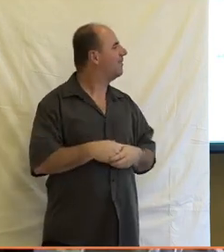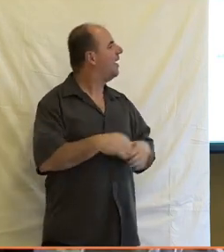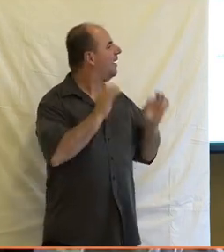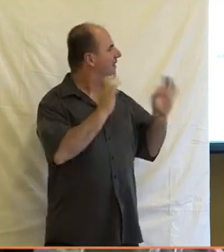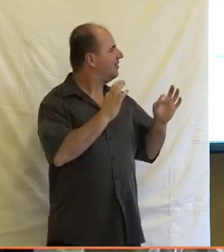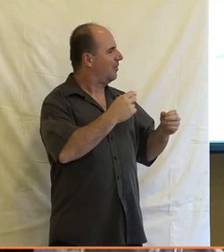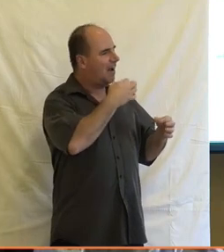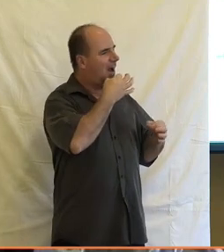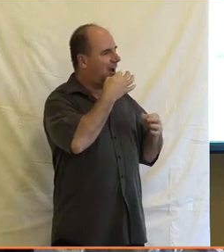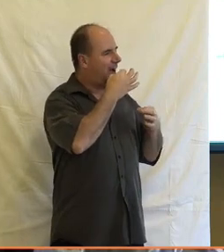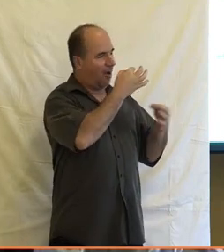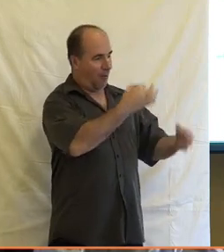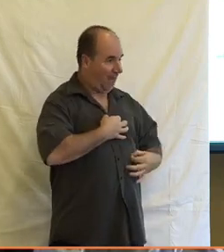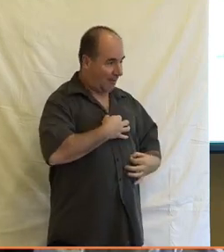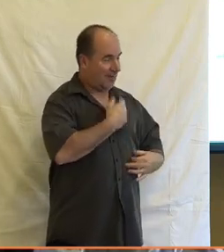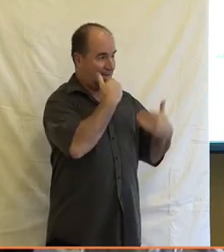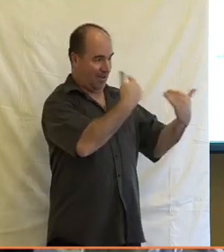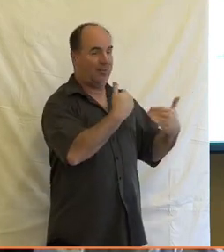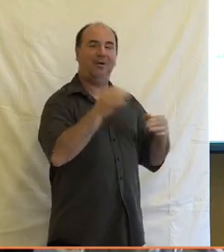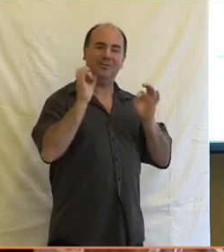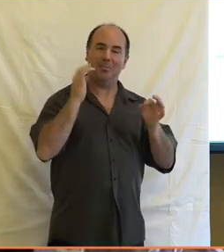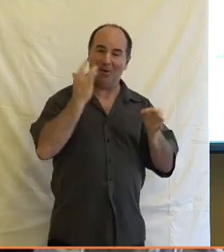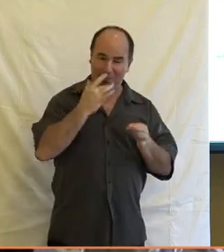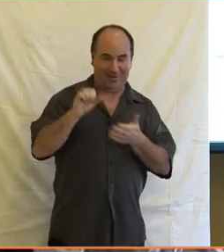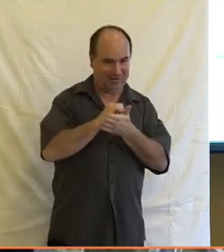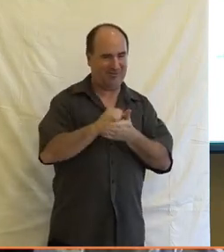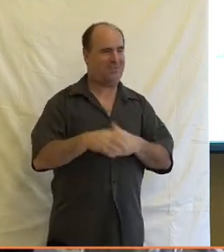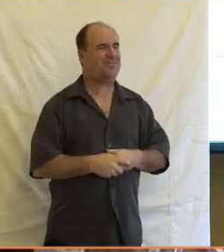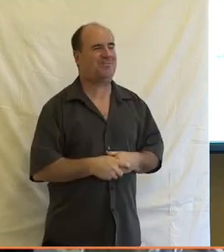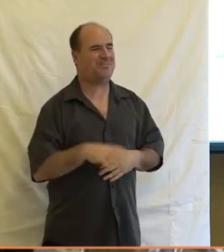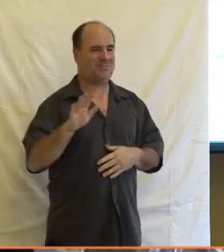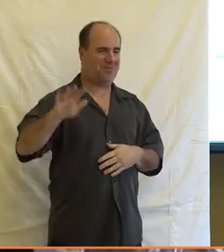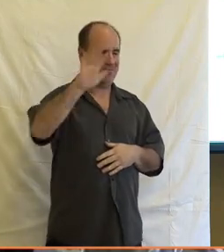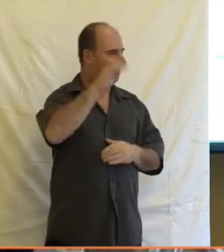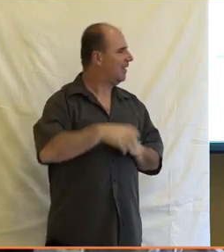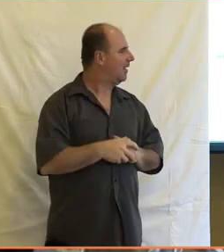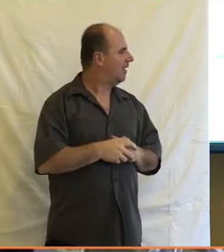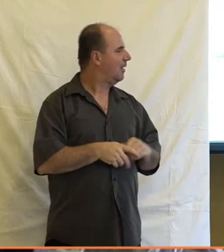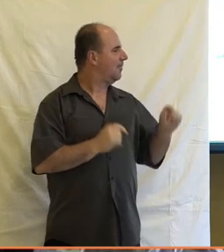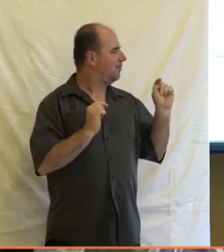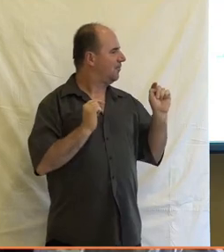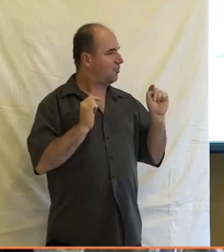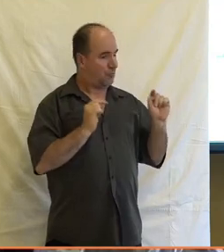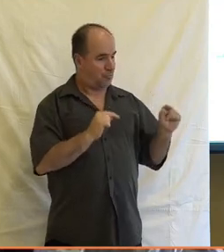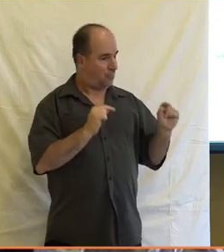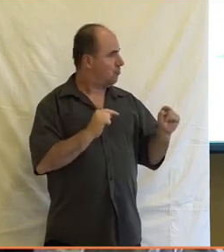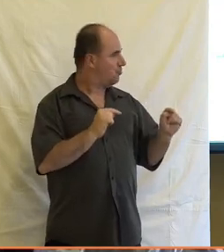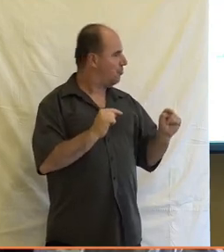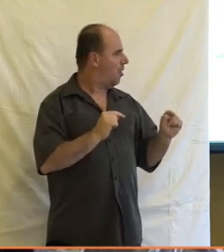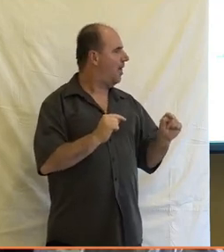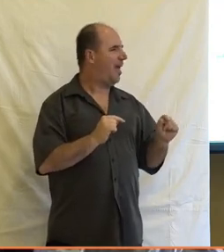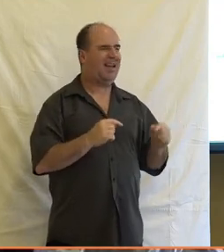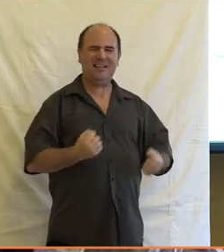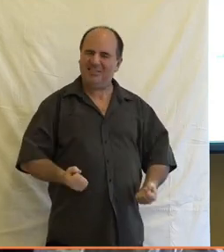Dobré odpoledne všem. To, pokud jsem chtěl říct krátce, i když tohle je pro mě nejtěžší věc říct něco